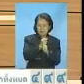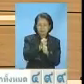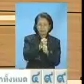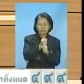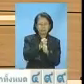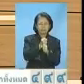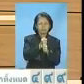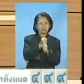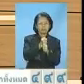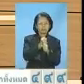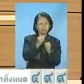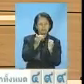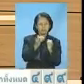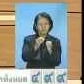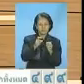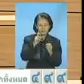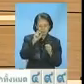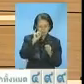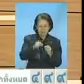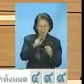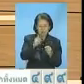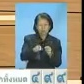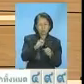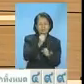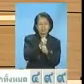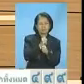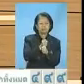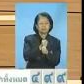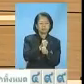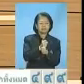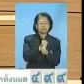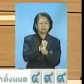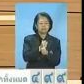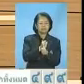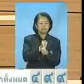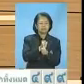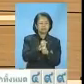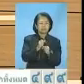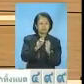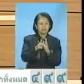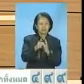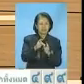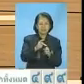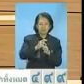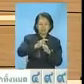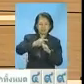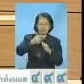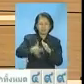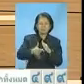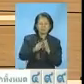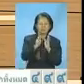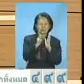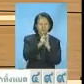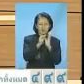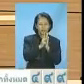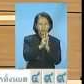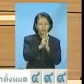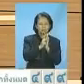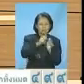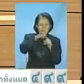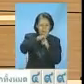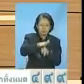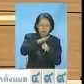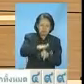ในเรื่องเหล่านี้เนี่ยจำเป็นต้องทำโดยเฉพาะการยกเลิกกฎหมายกดหัวประชาชน